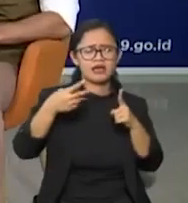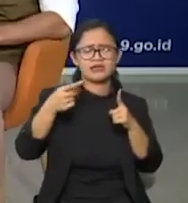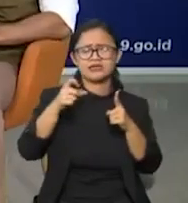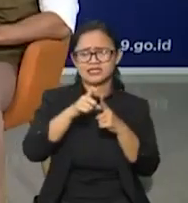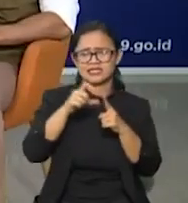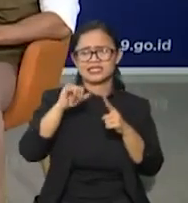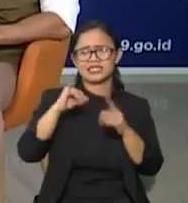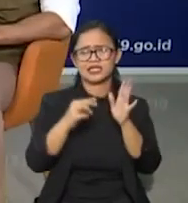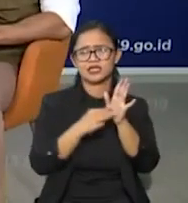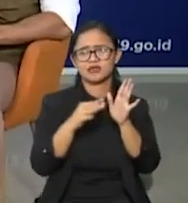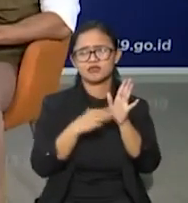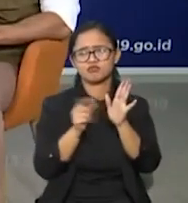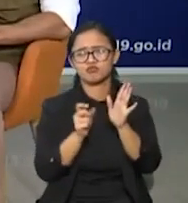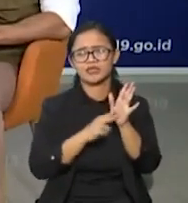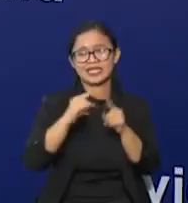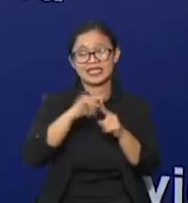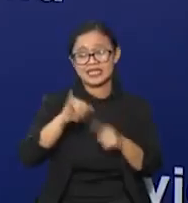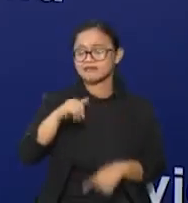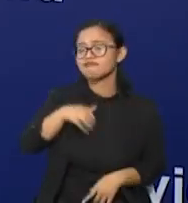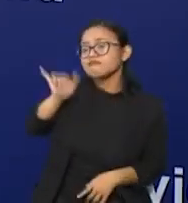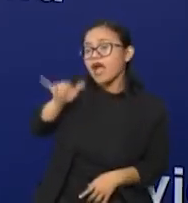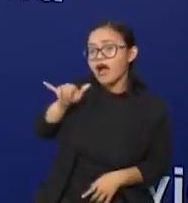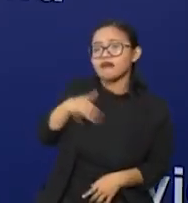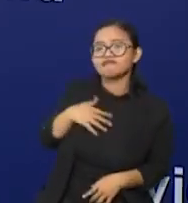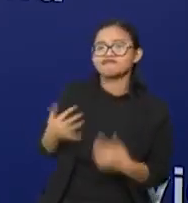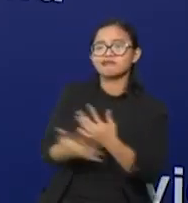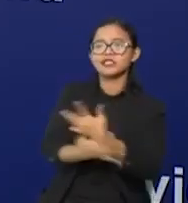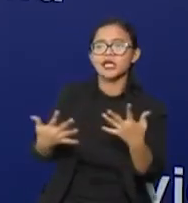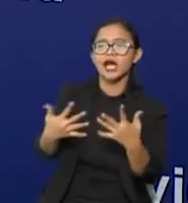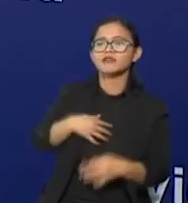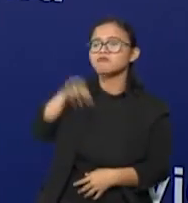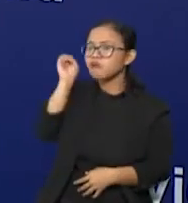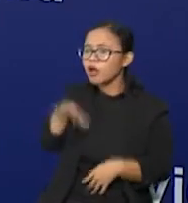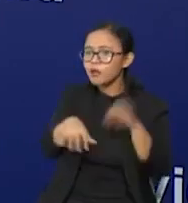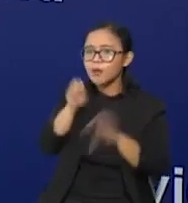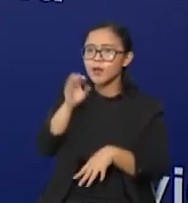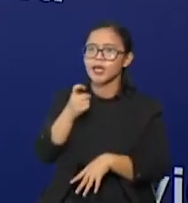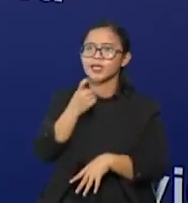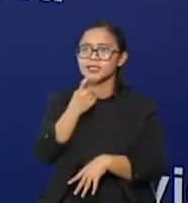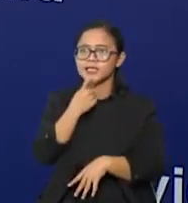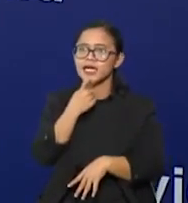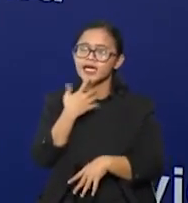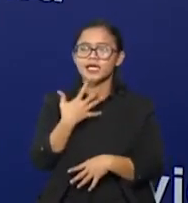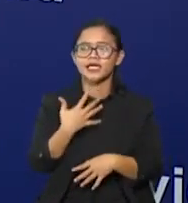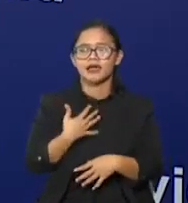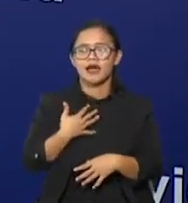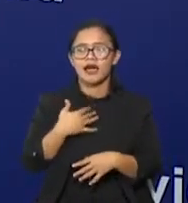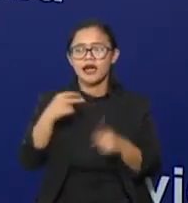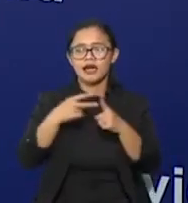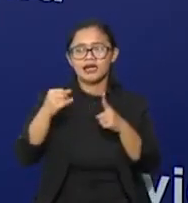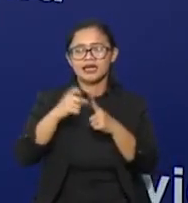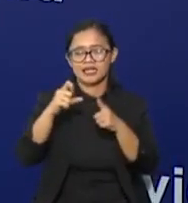Hai yang baik jadi memang berkembang di masyarakat tentang istilah Heart diminati karena asalnya dari negara